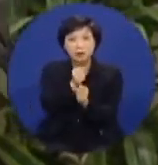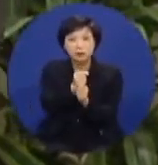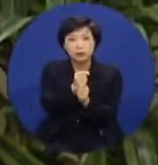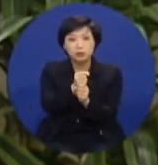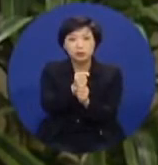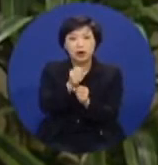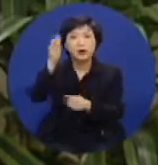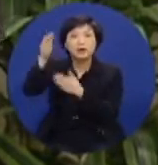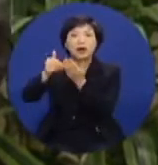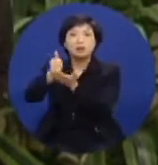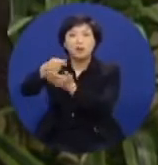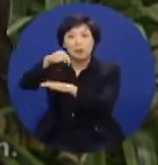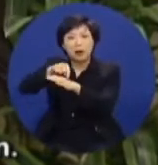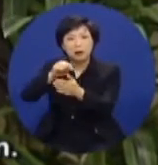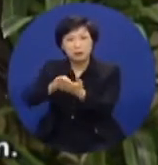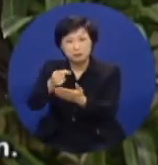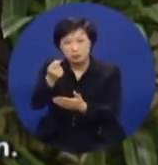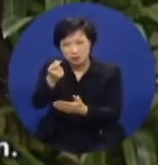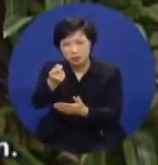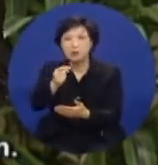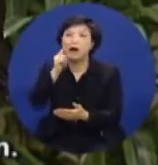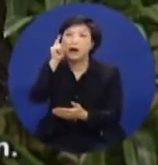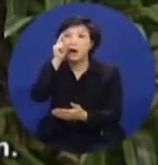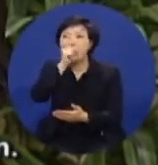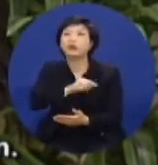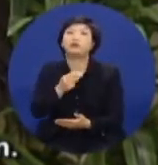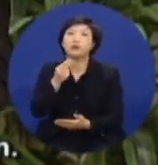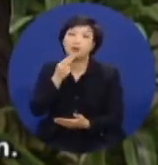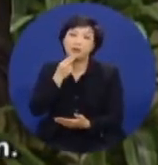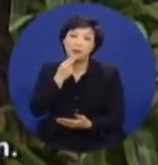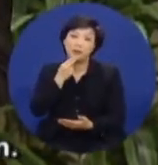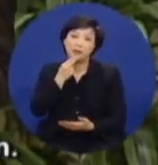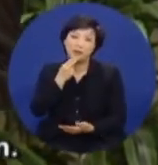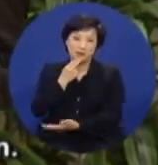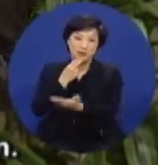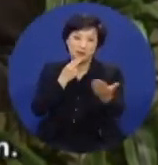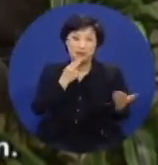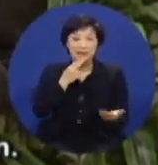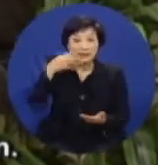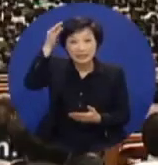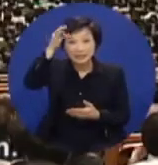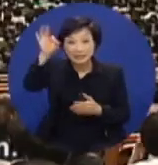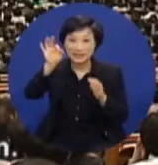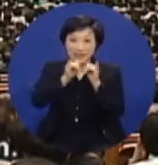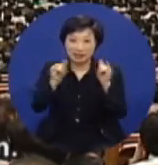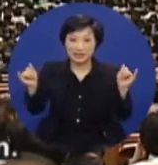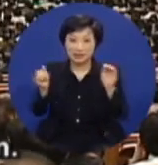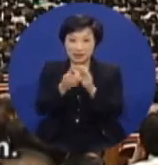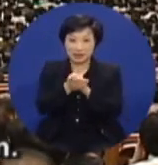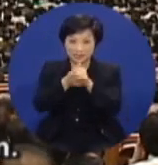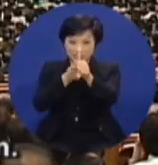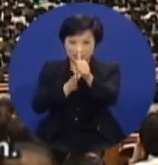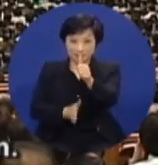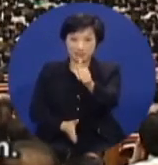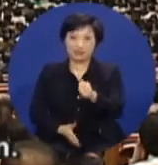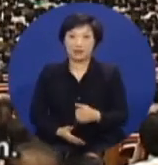하나님의 마음을 속의 아기 없다는 사실을 인경 하시면 아멘 합시다